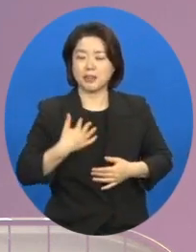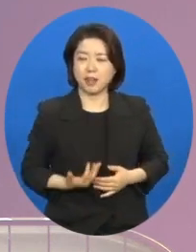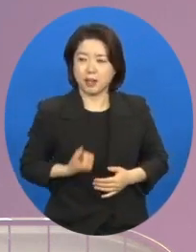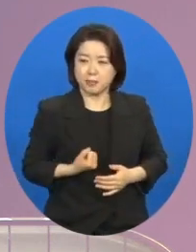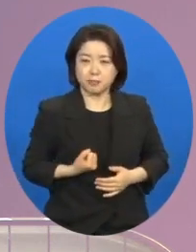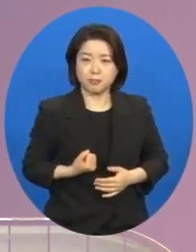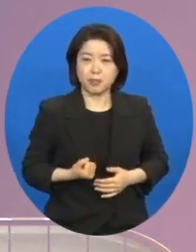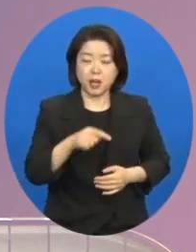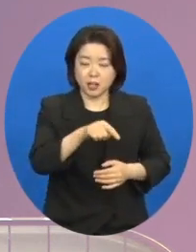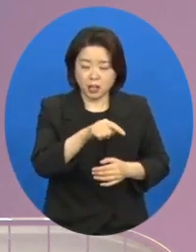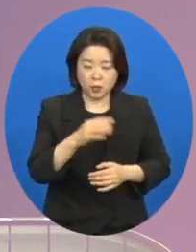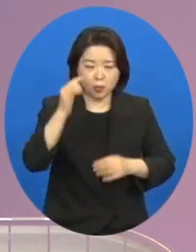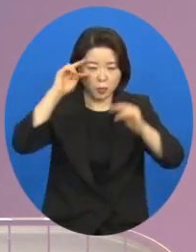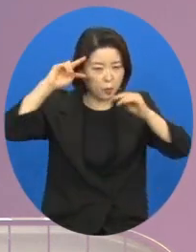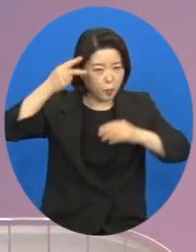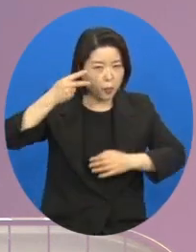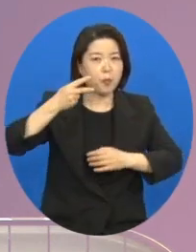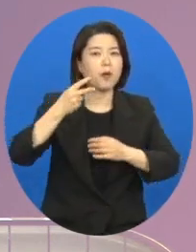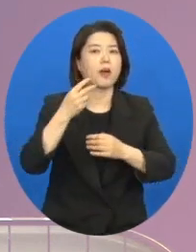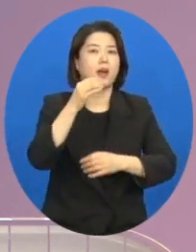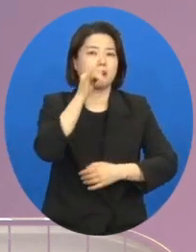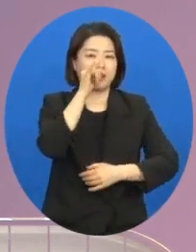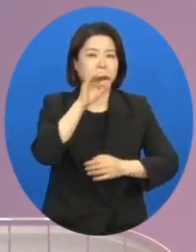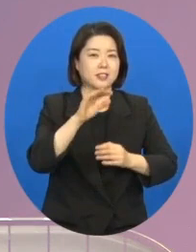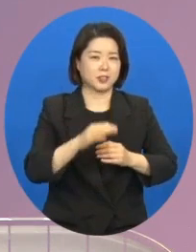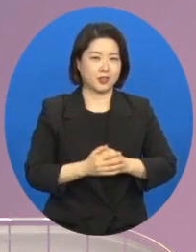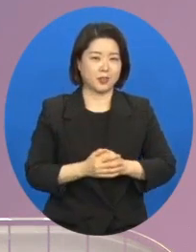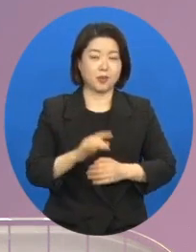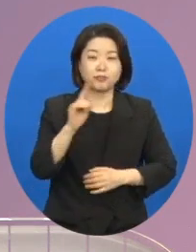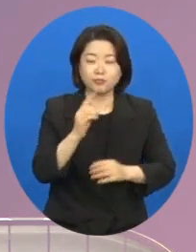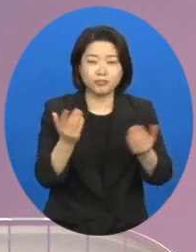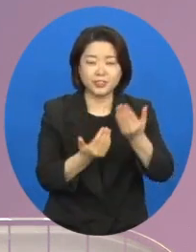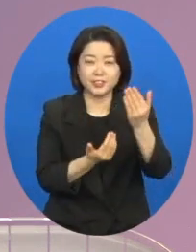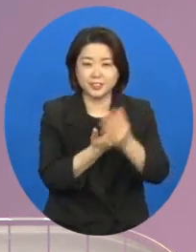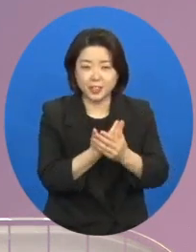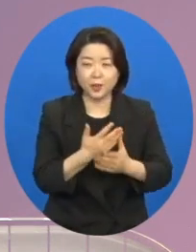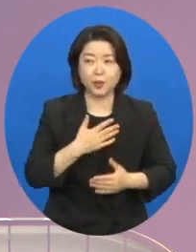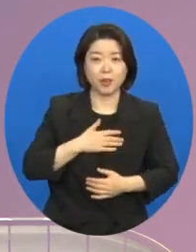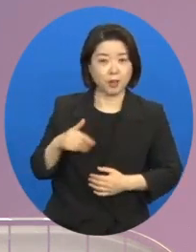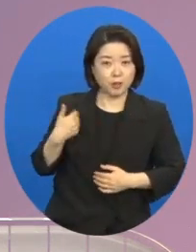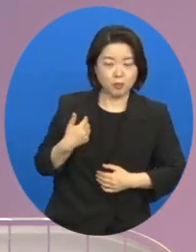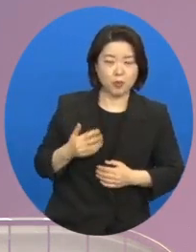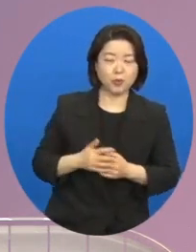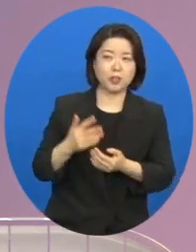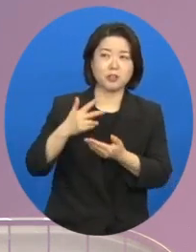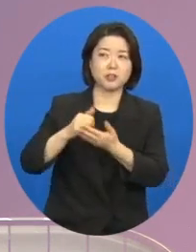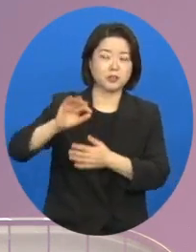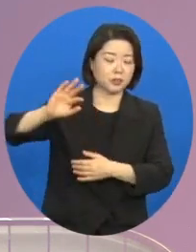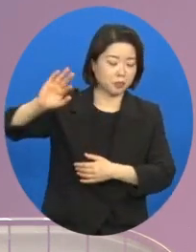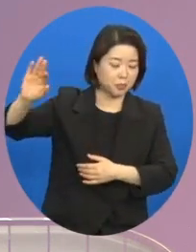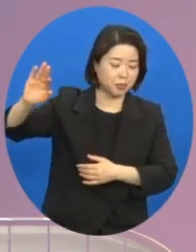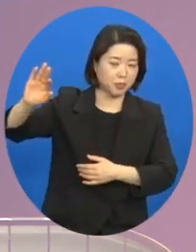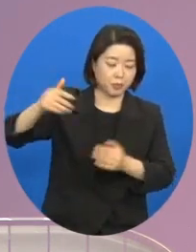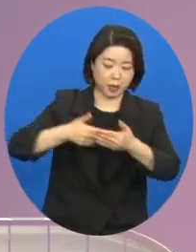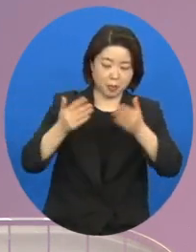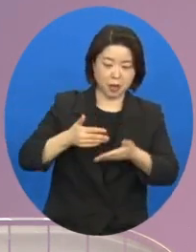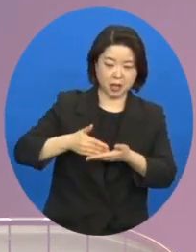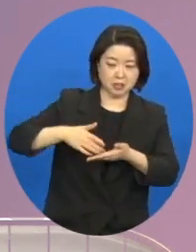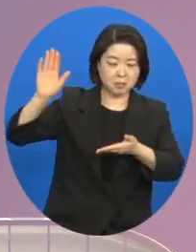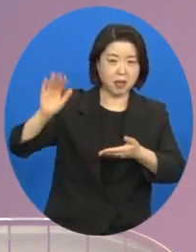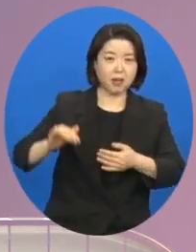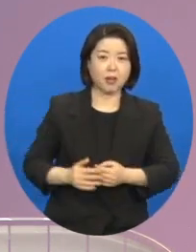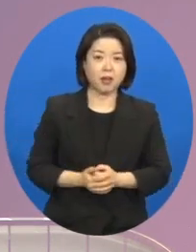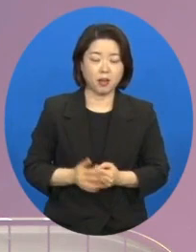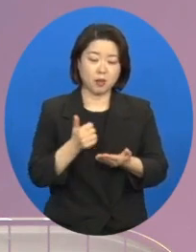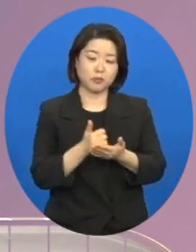때가 옵니다. 그러면 어떤 일이 벌어지는가? 나도 모르게 주님을 방에서 쫓아내는 거야. 더